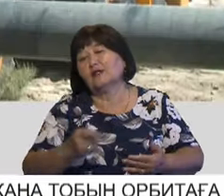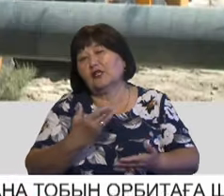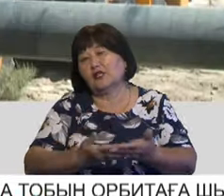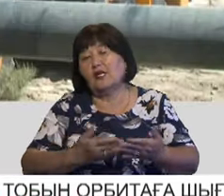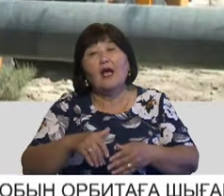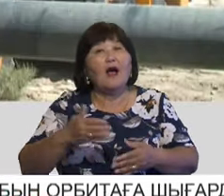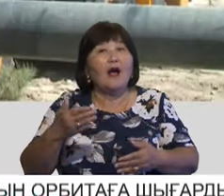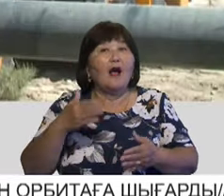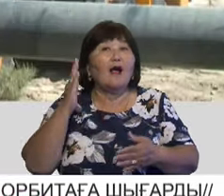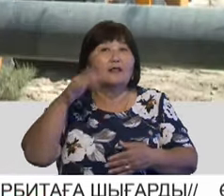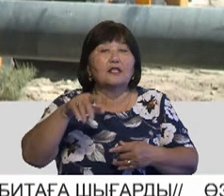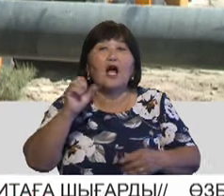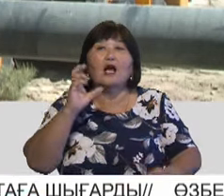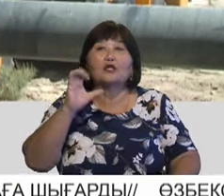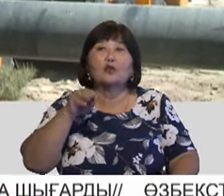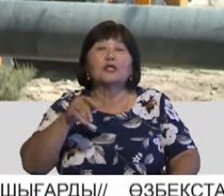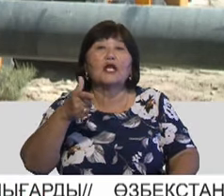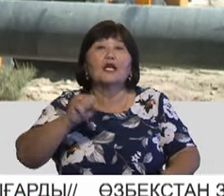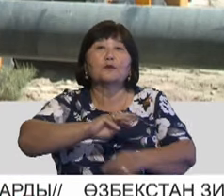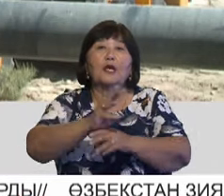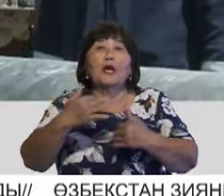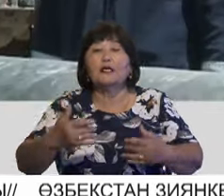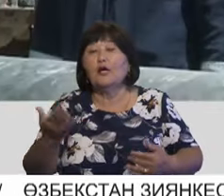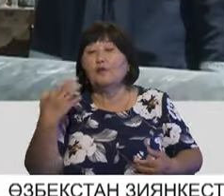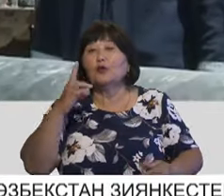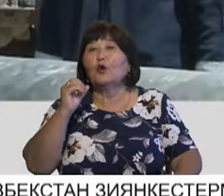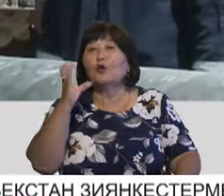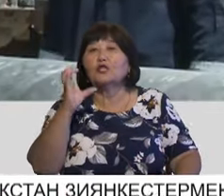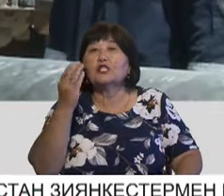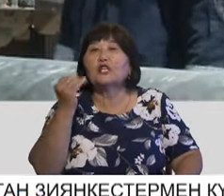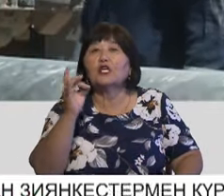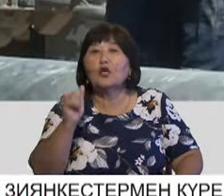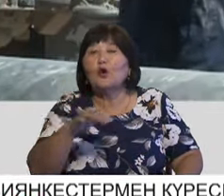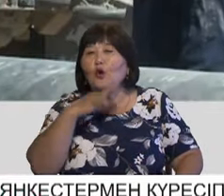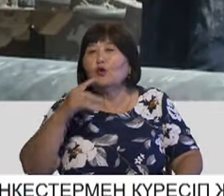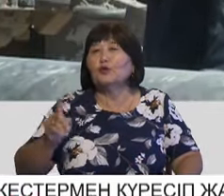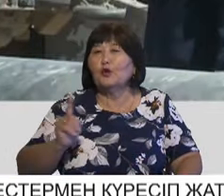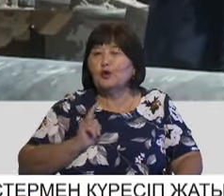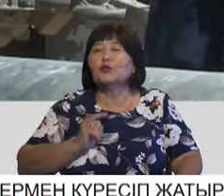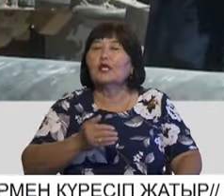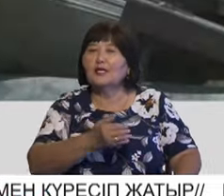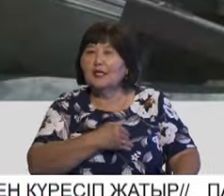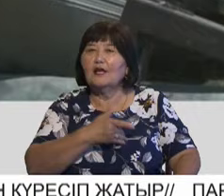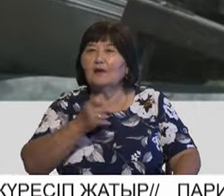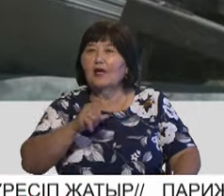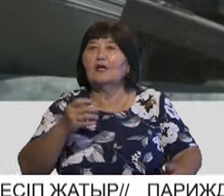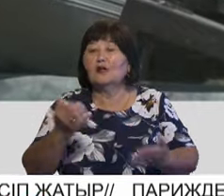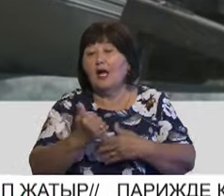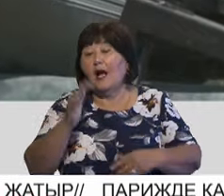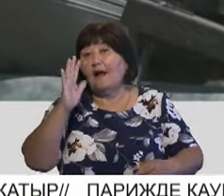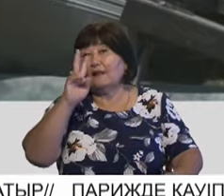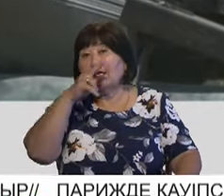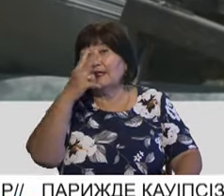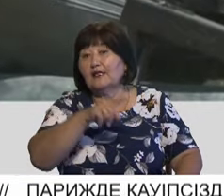жайы. Алдыңғы жылы Ақсуат ауылдық округі газбен қамтылса, былтыр қосшыңыраулық тұрғындардың көптен күткен тілеуі орындалды. Ал енді алдағы